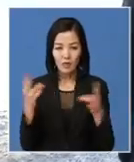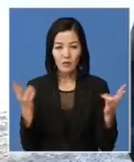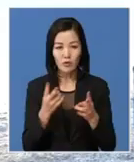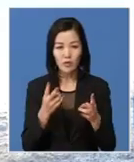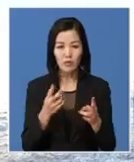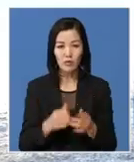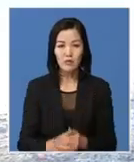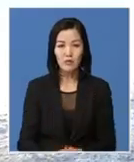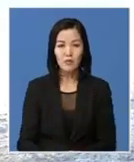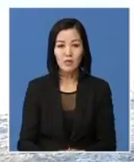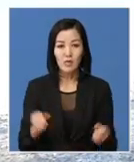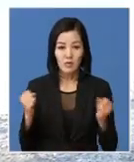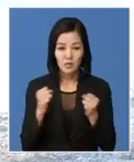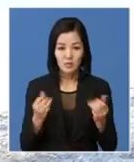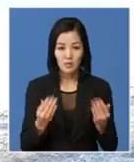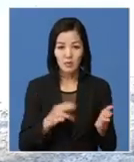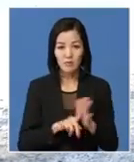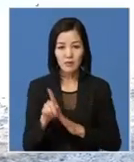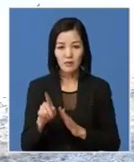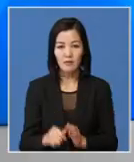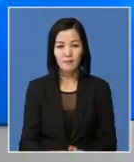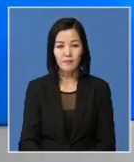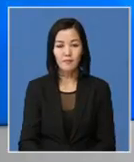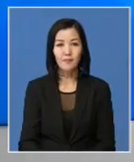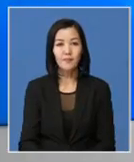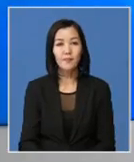не расслабляйтесь, әлі қысы енді басталды.